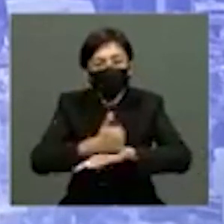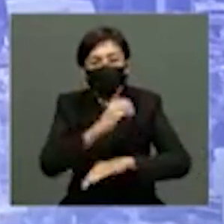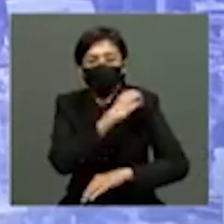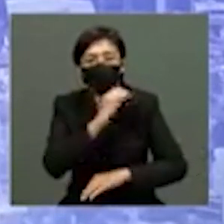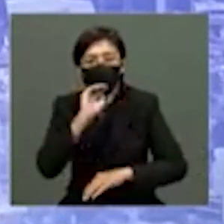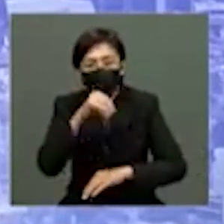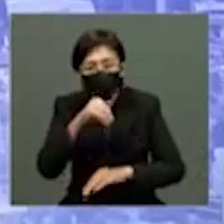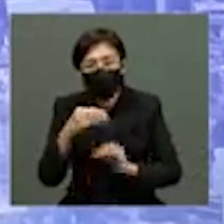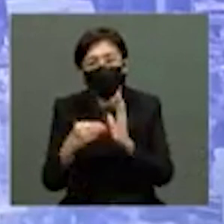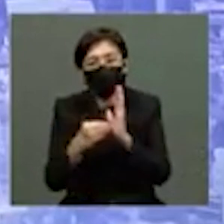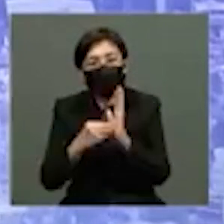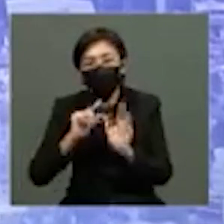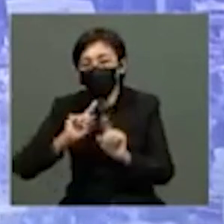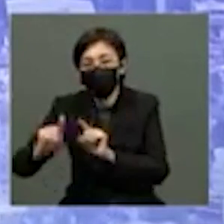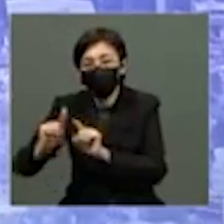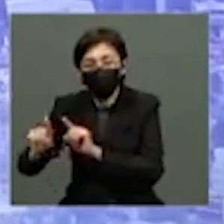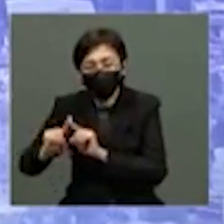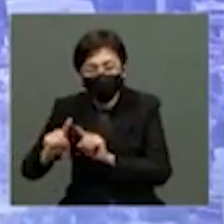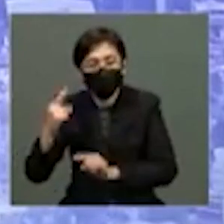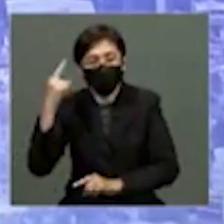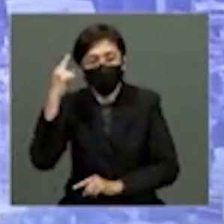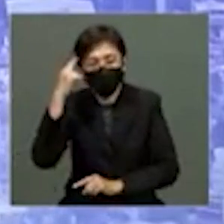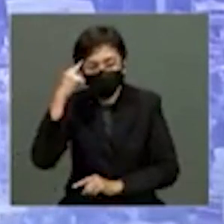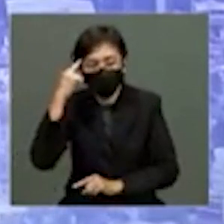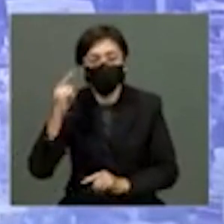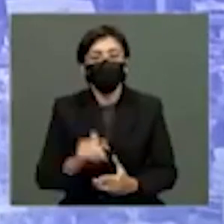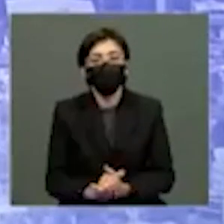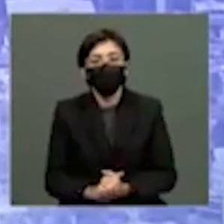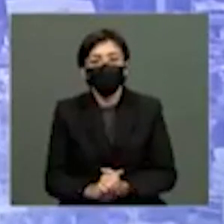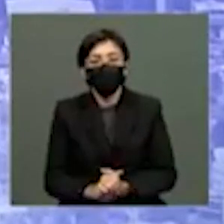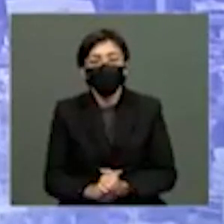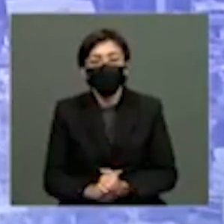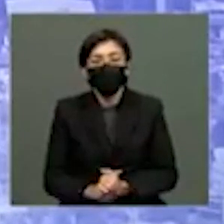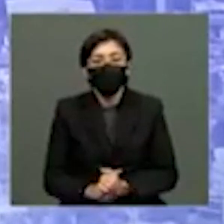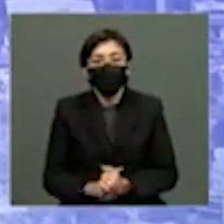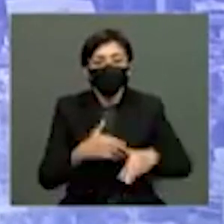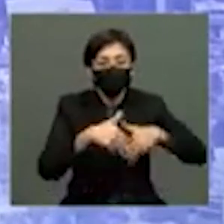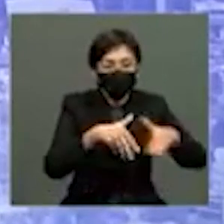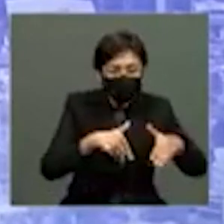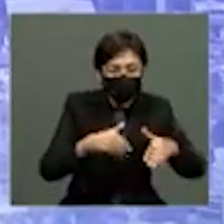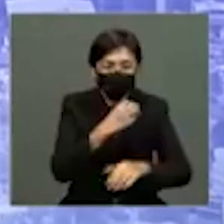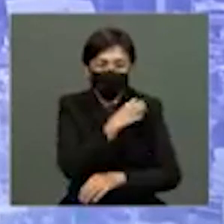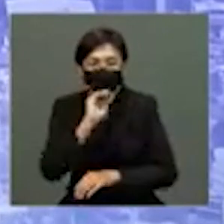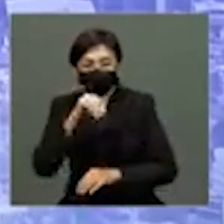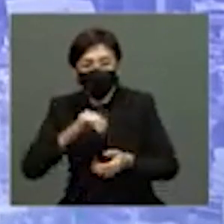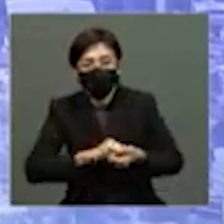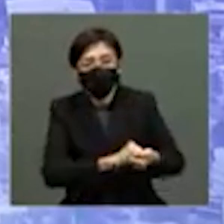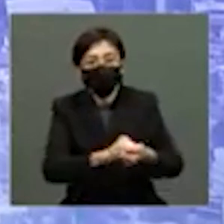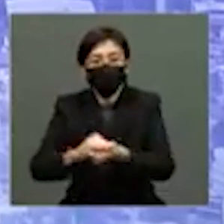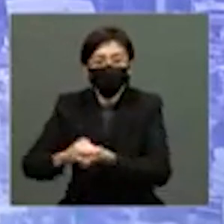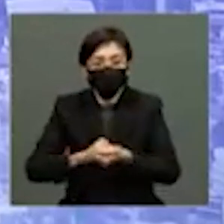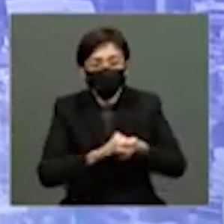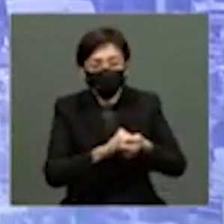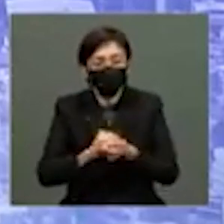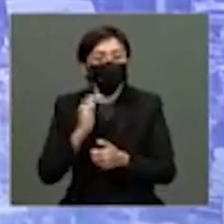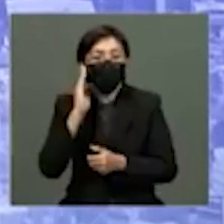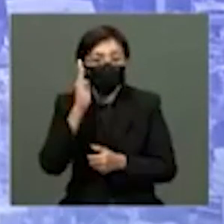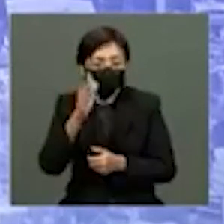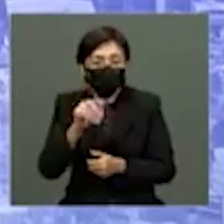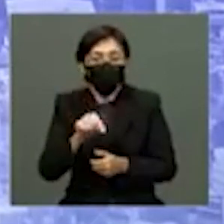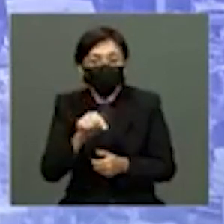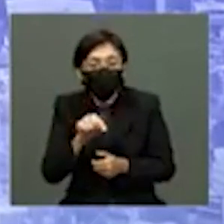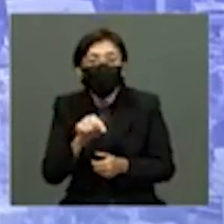เขตสำนักงานเขตที่ของสังกัดกทม.ด้วยนะครับได้ช่วยกันในการที่จะดูแลให้ได้เห็นภาพนี้